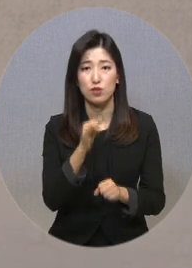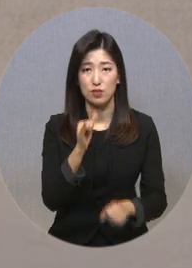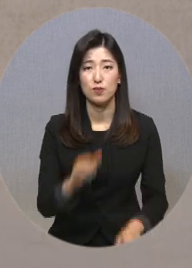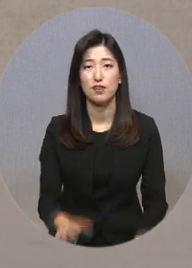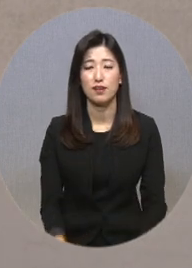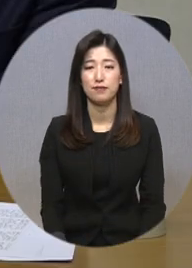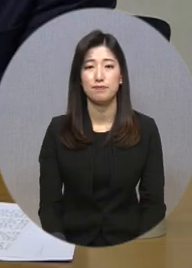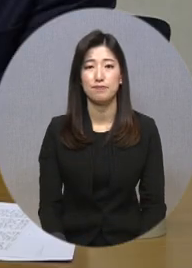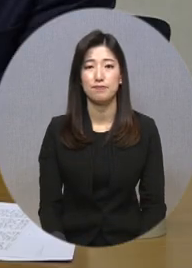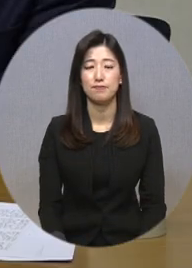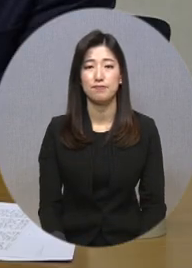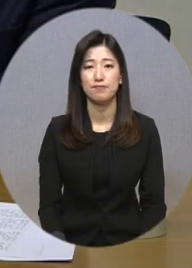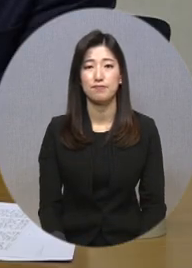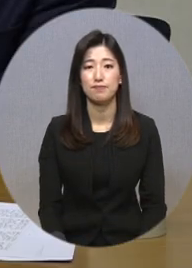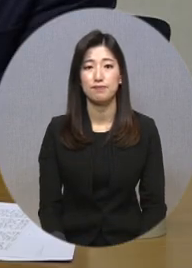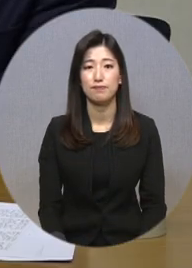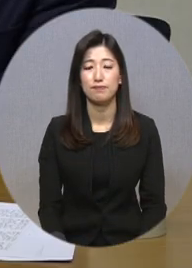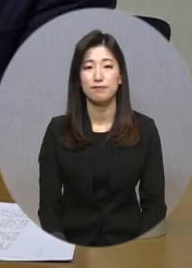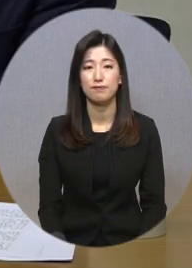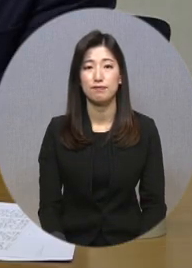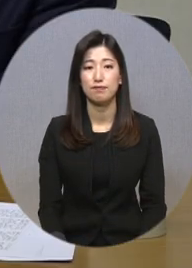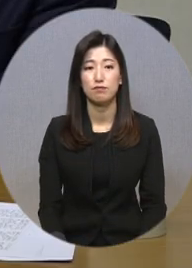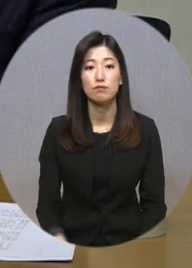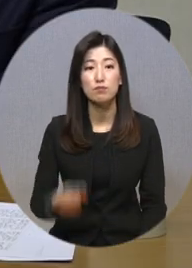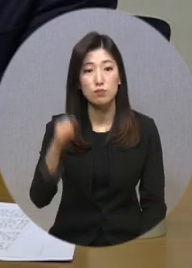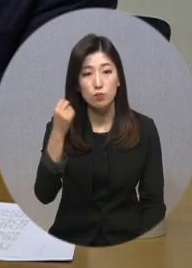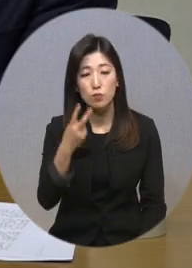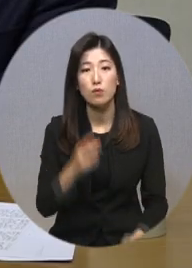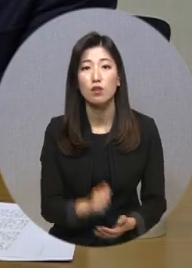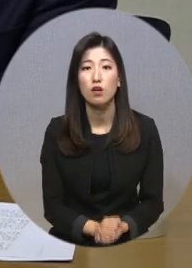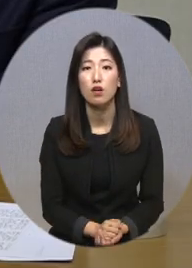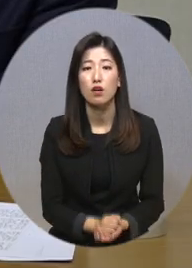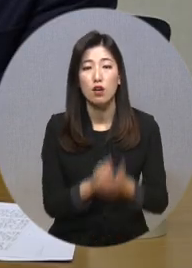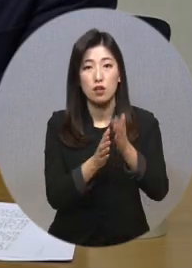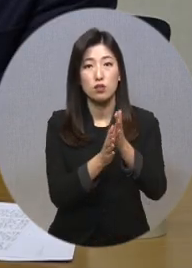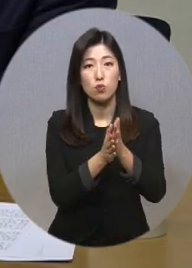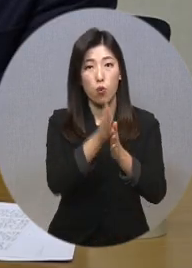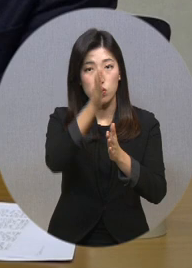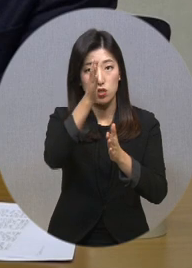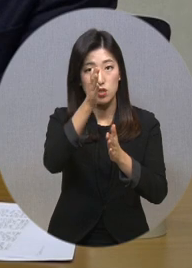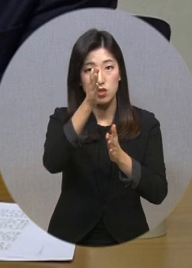있습니다. 그리고 도시 브랜드 가치를 높이는데